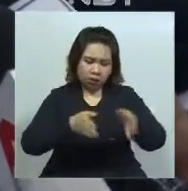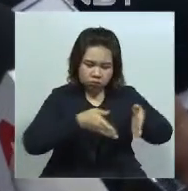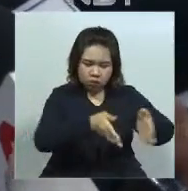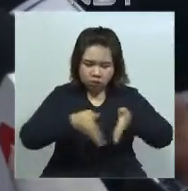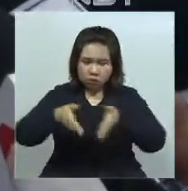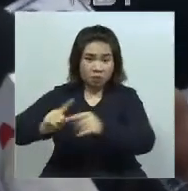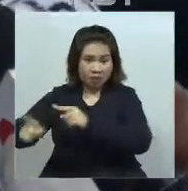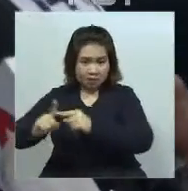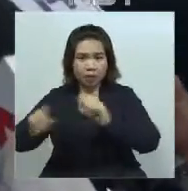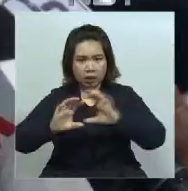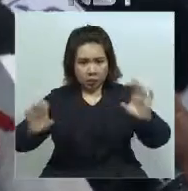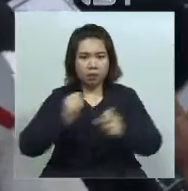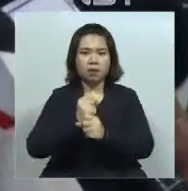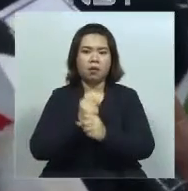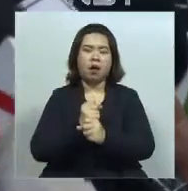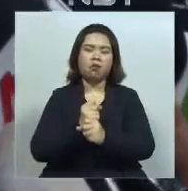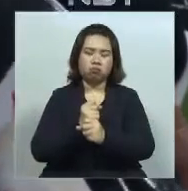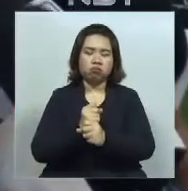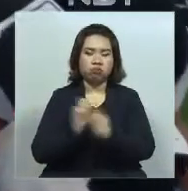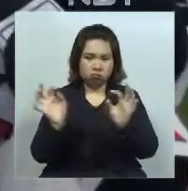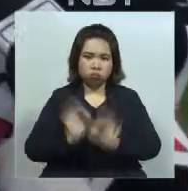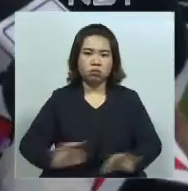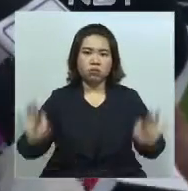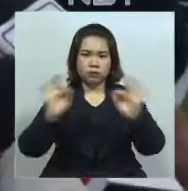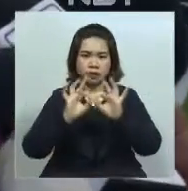รัฐบาลอยู่เหมือนกันเราเรียกว่าหัวเลี้ยวหัวต่อ